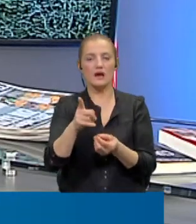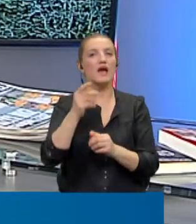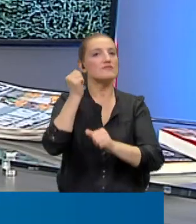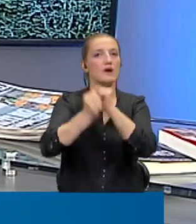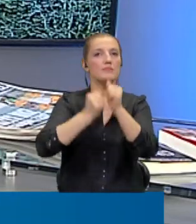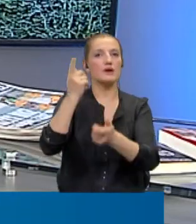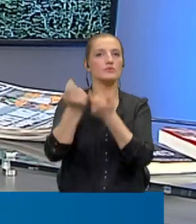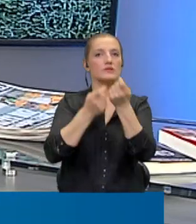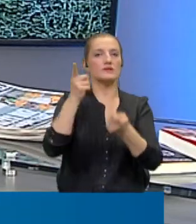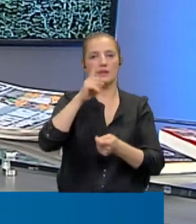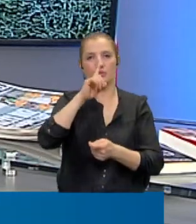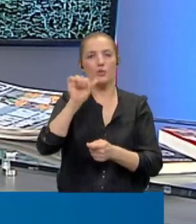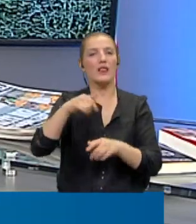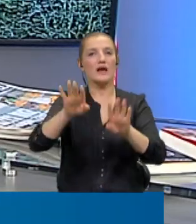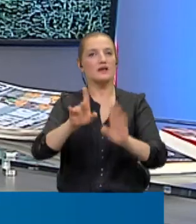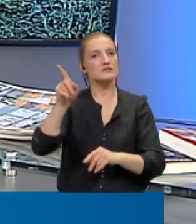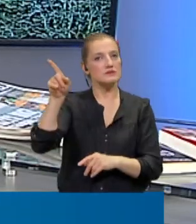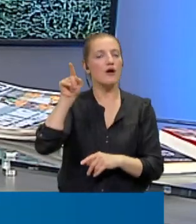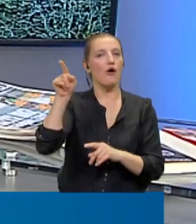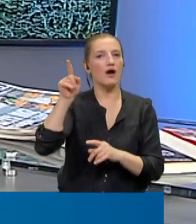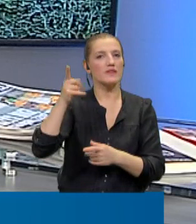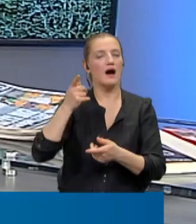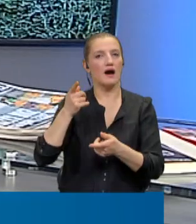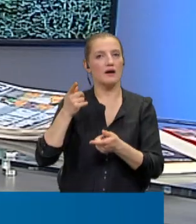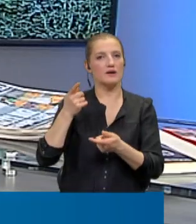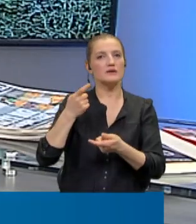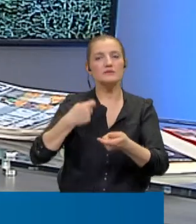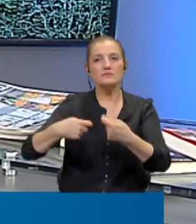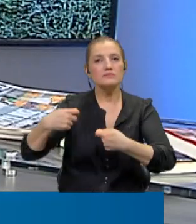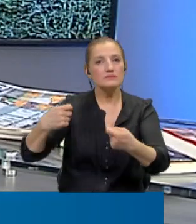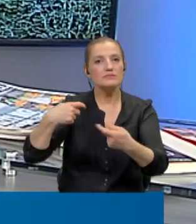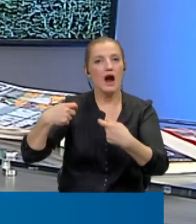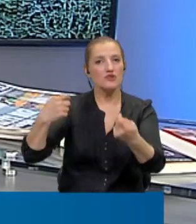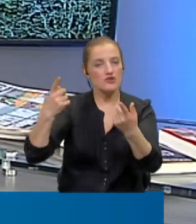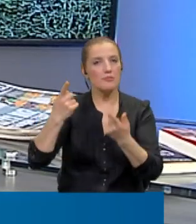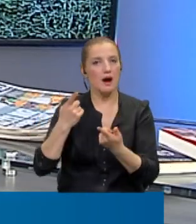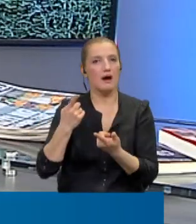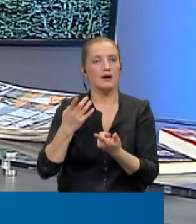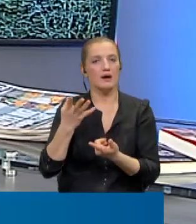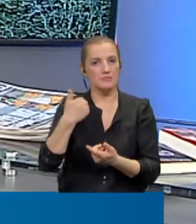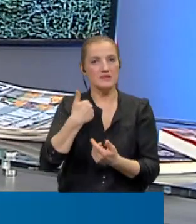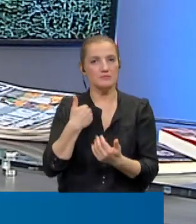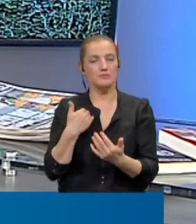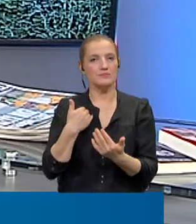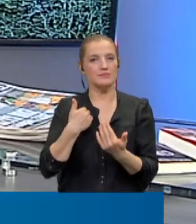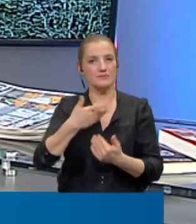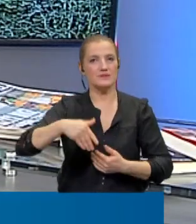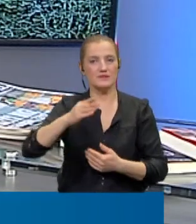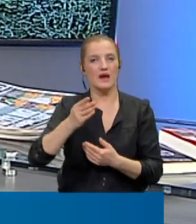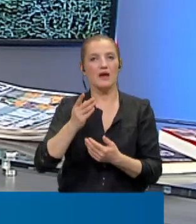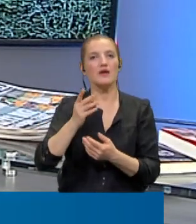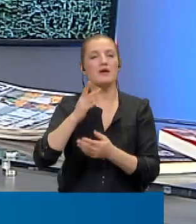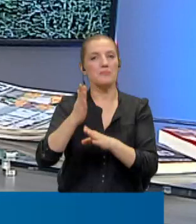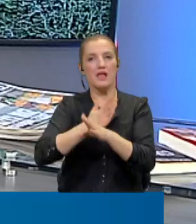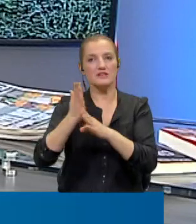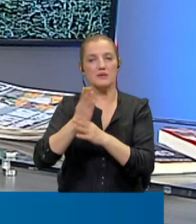doğalgaz var ya orada da maliyetlere yansıdığı için ve bizim karşımıza da o üretilmiş ürün